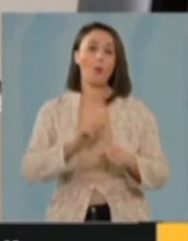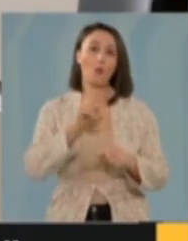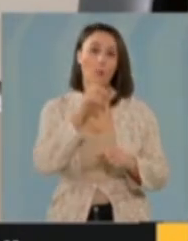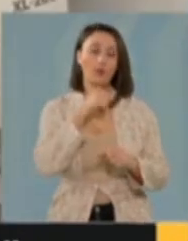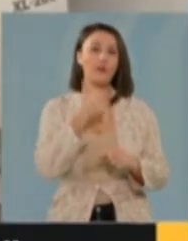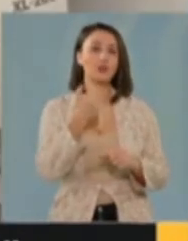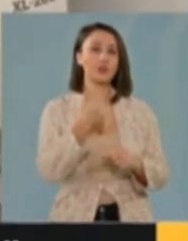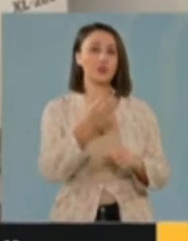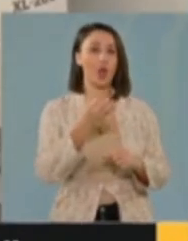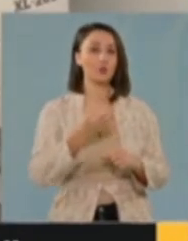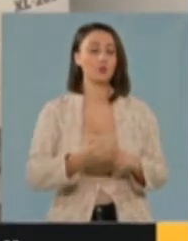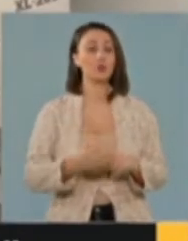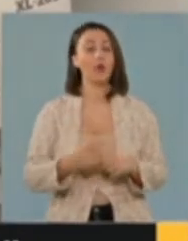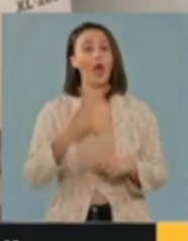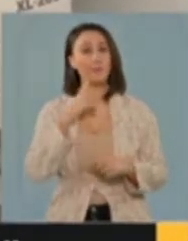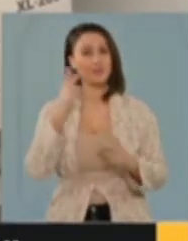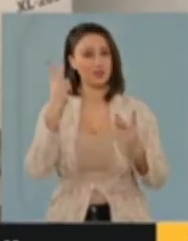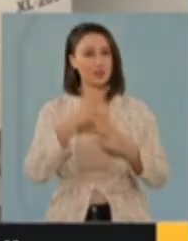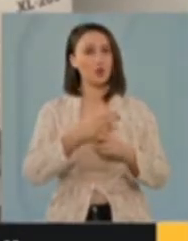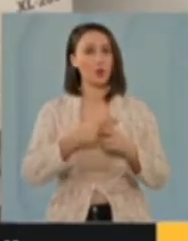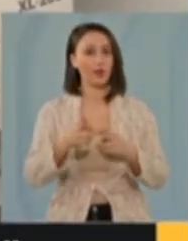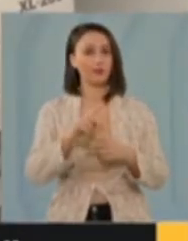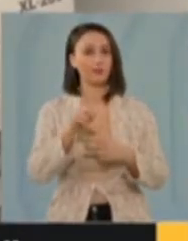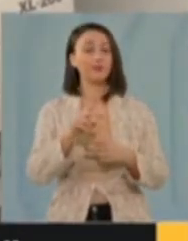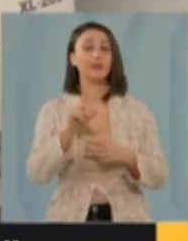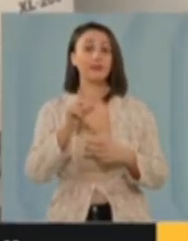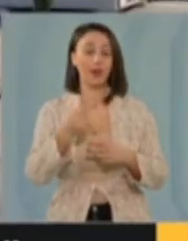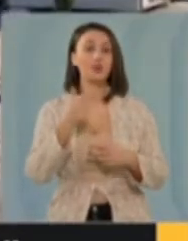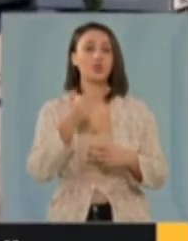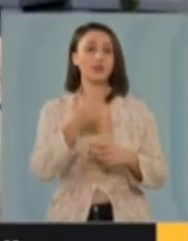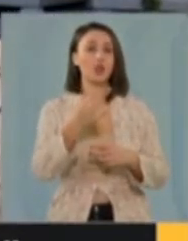de 60%, am înțeles corect? Da.